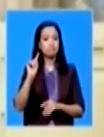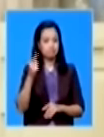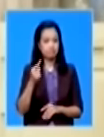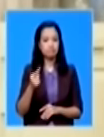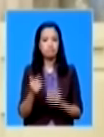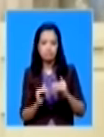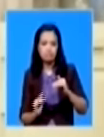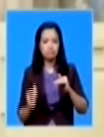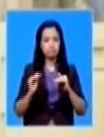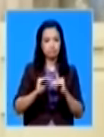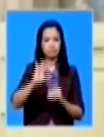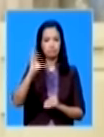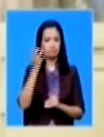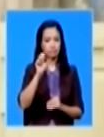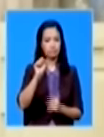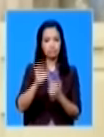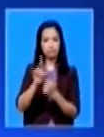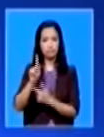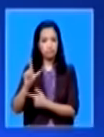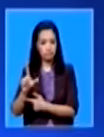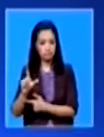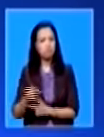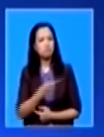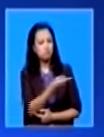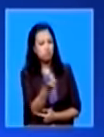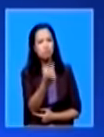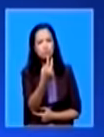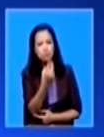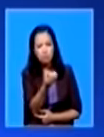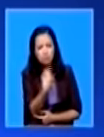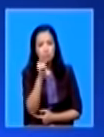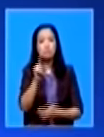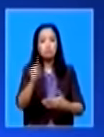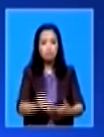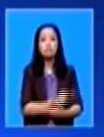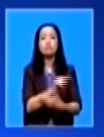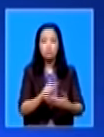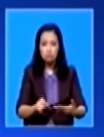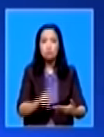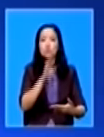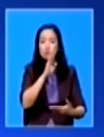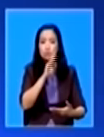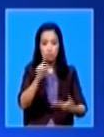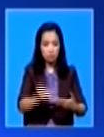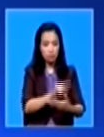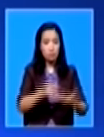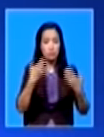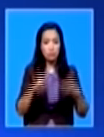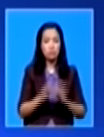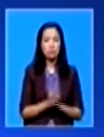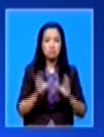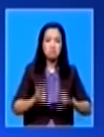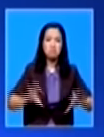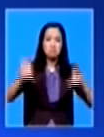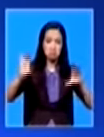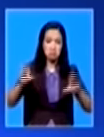ากลนะทุกคนมองว่าต้องเลือกตั้งแล้วถึงจะเป็นรัฐบาลที่เป็นประชาธิปไตยแล้วผมถามที่ผ่